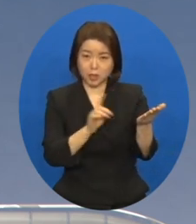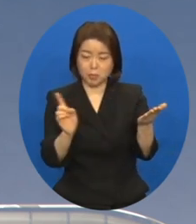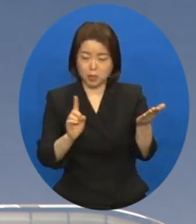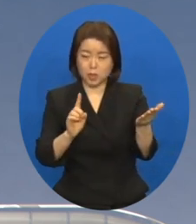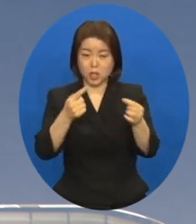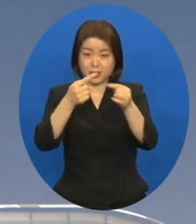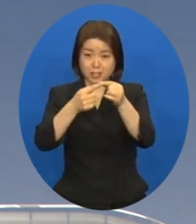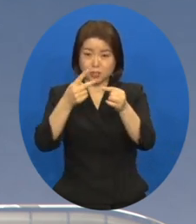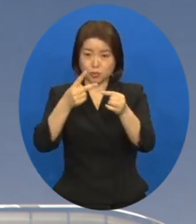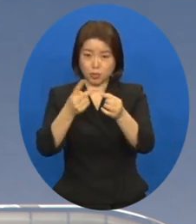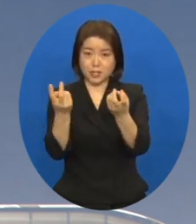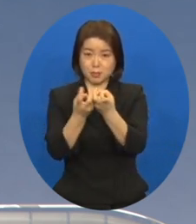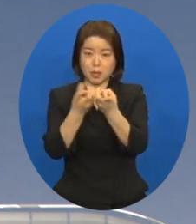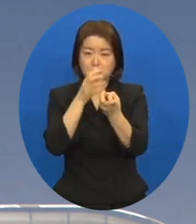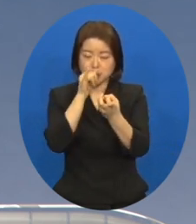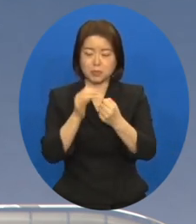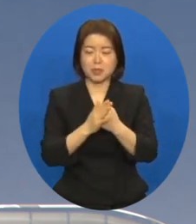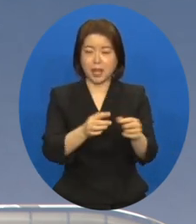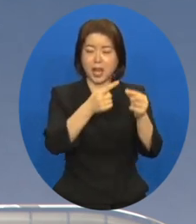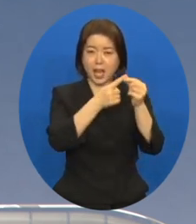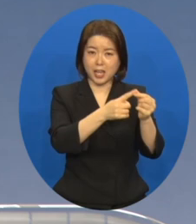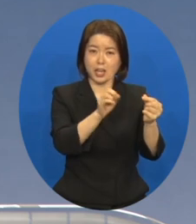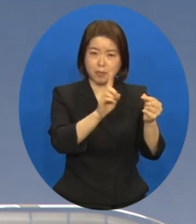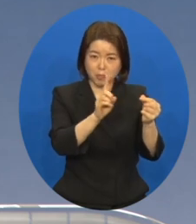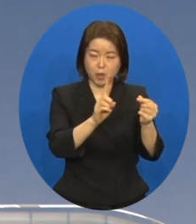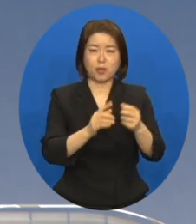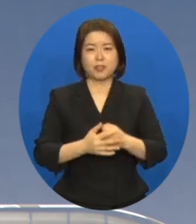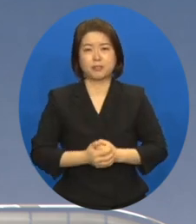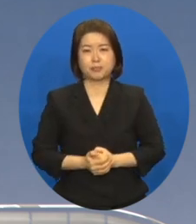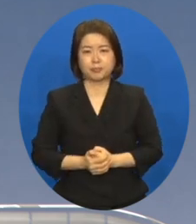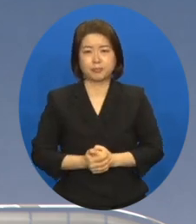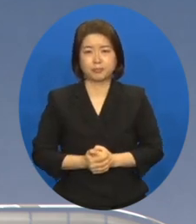나오는데 하나는